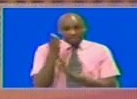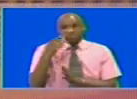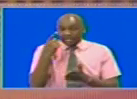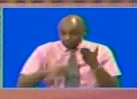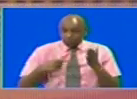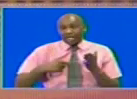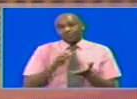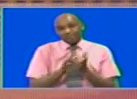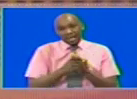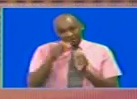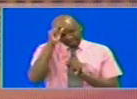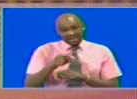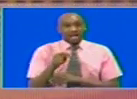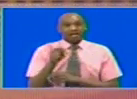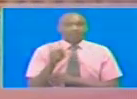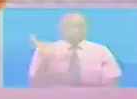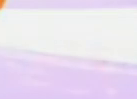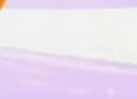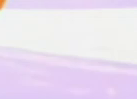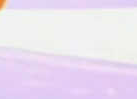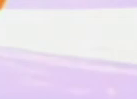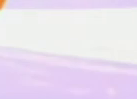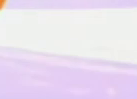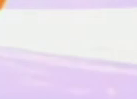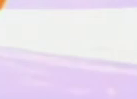kugombea ugavana wa Bomet.